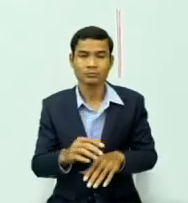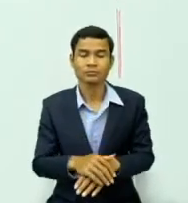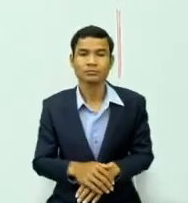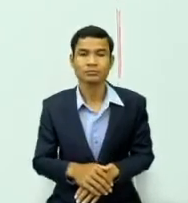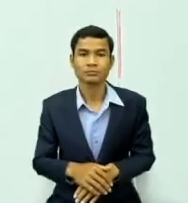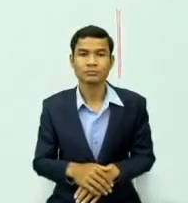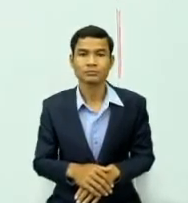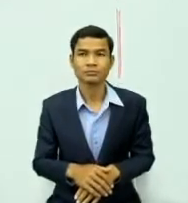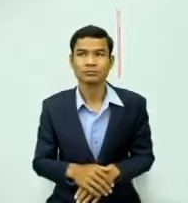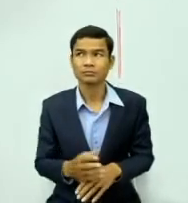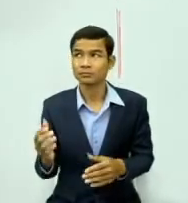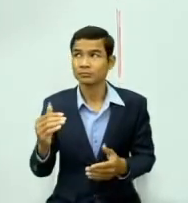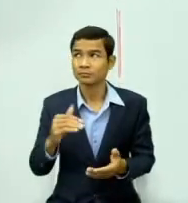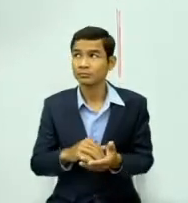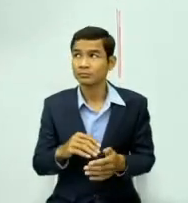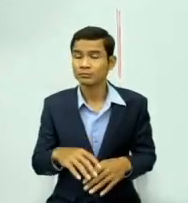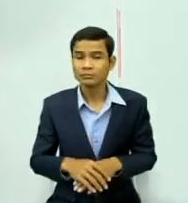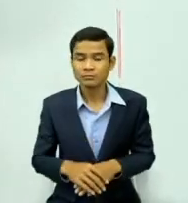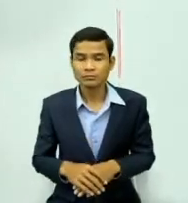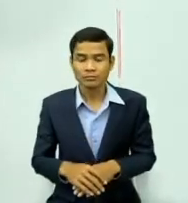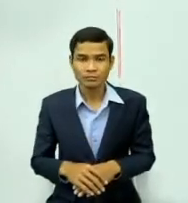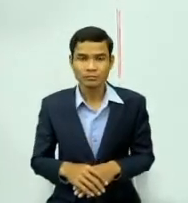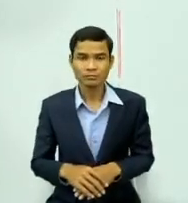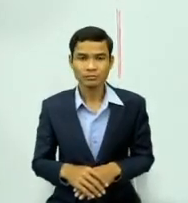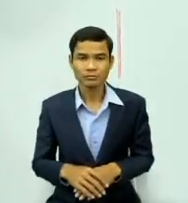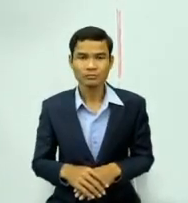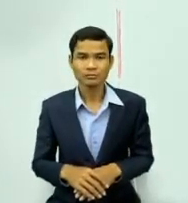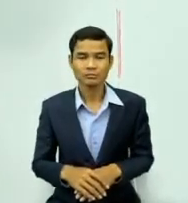ta, sao mùi tiết.